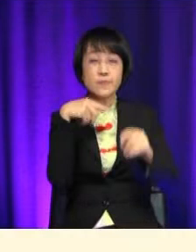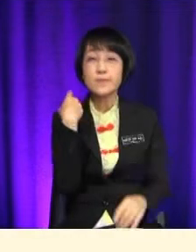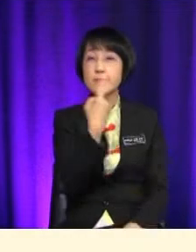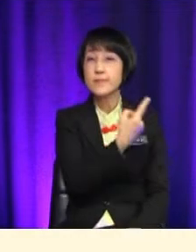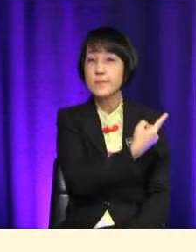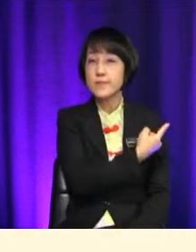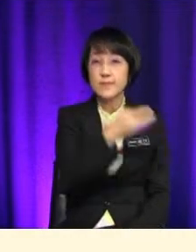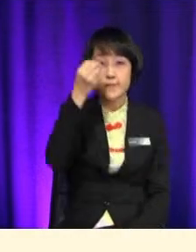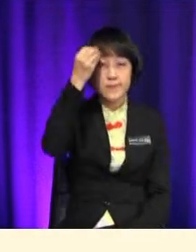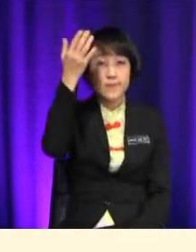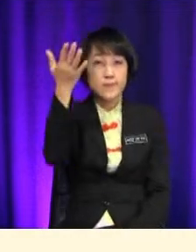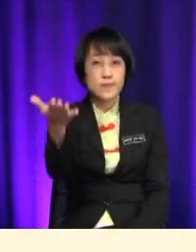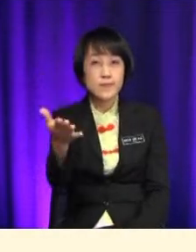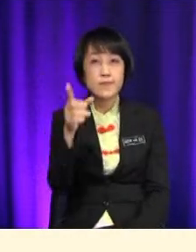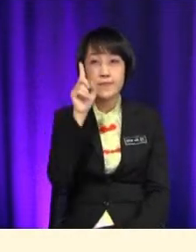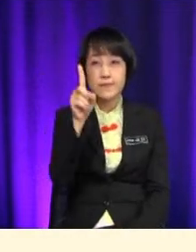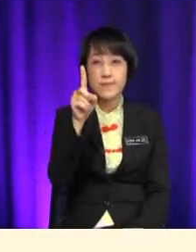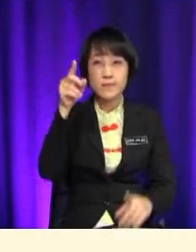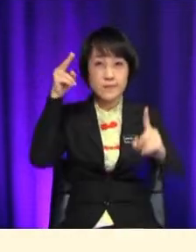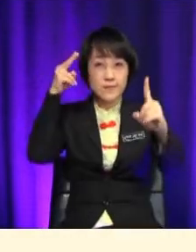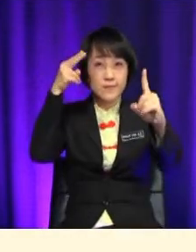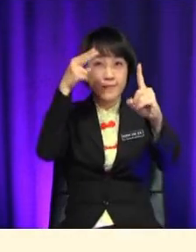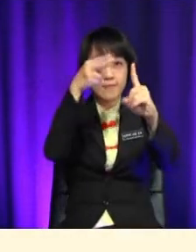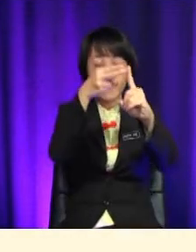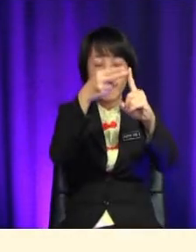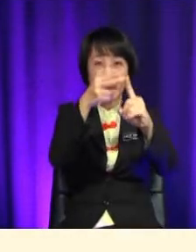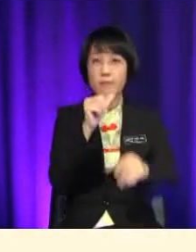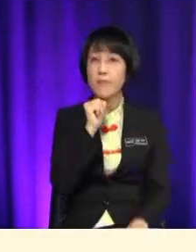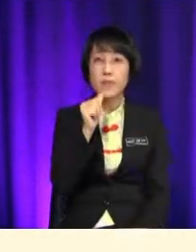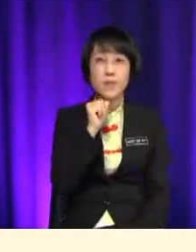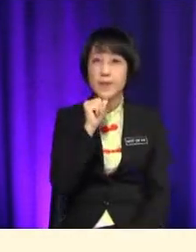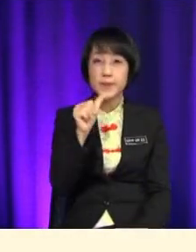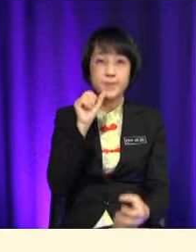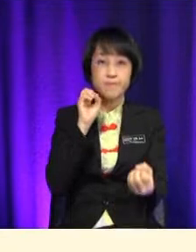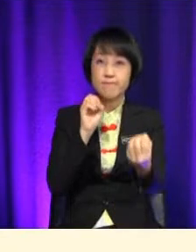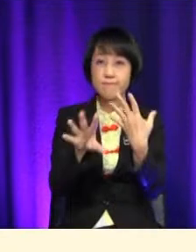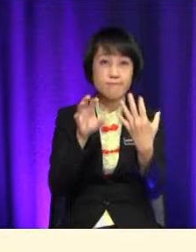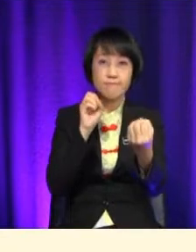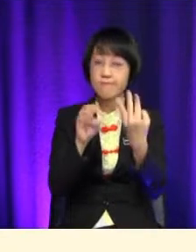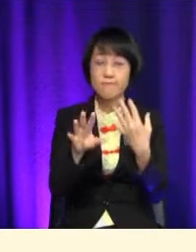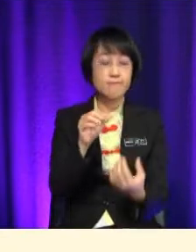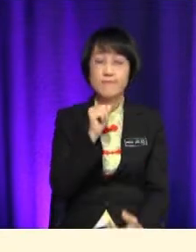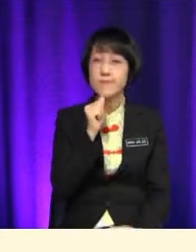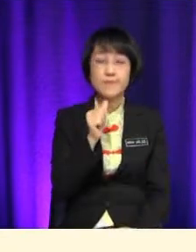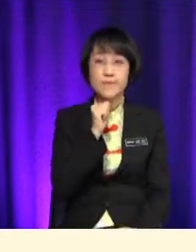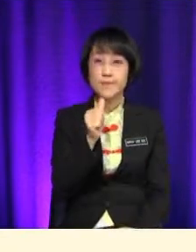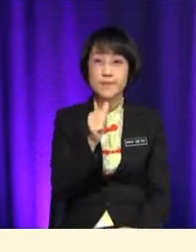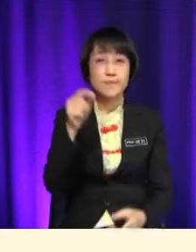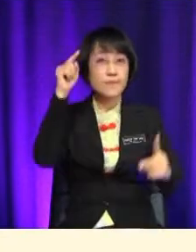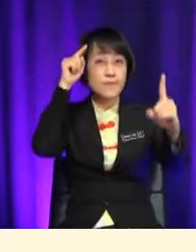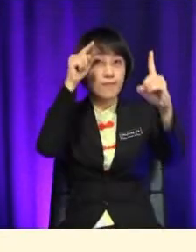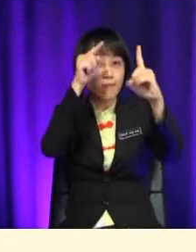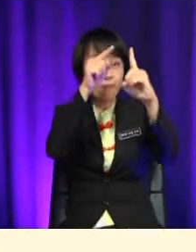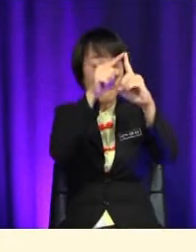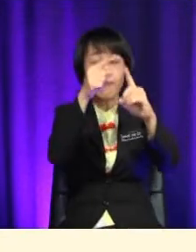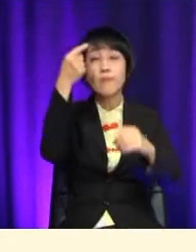tu secara sahala, bukannya dua hala. Tak ada timbal balik daripada audien. Okey, seterusnya, tujuannya